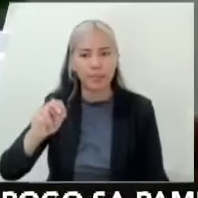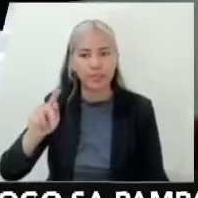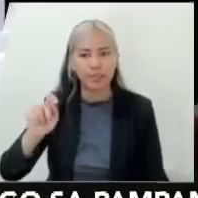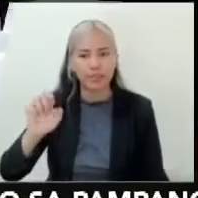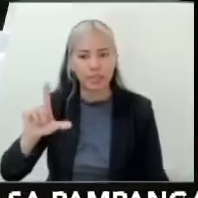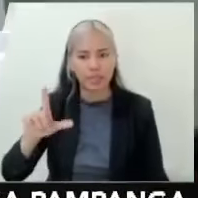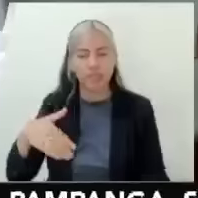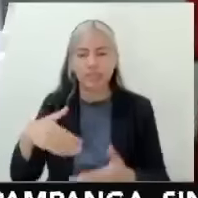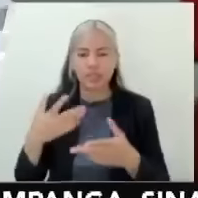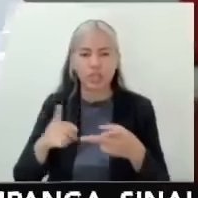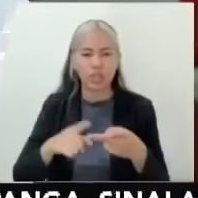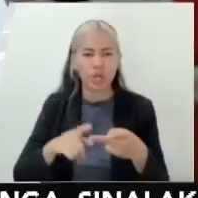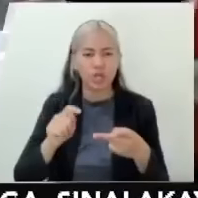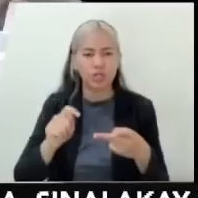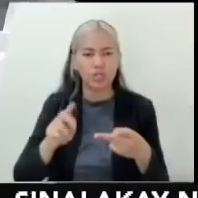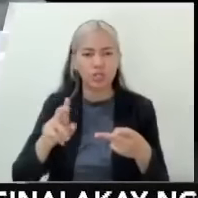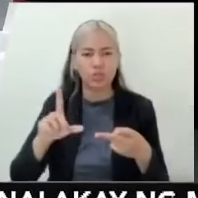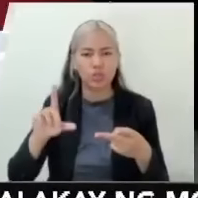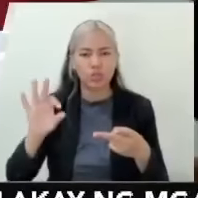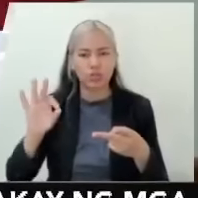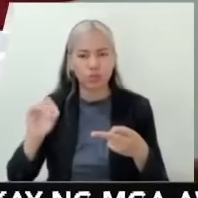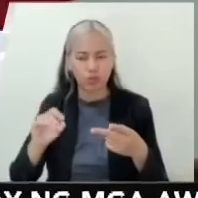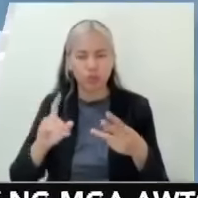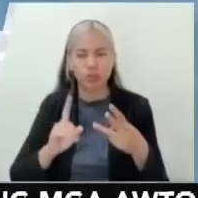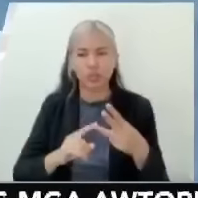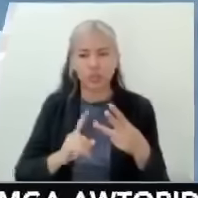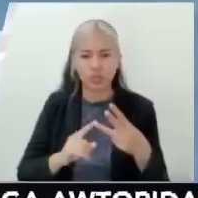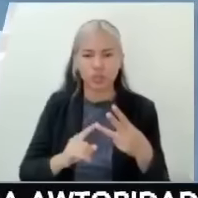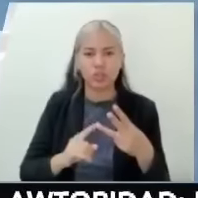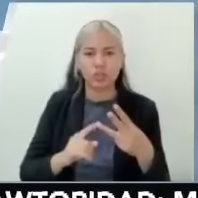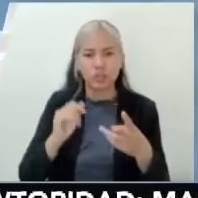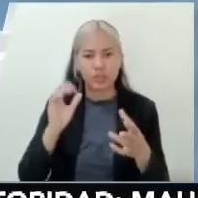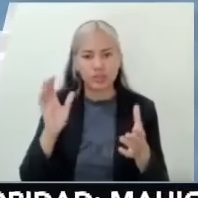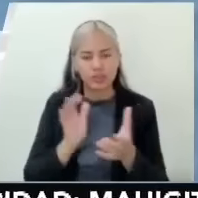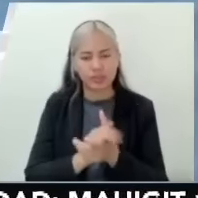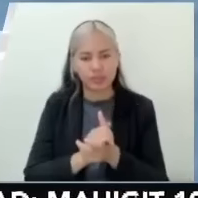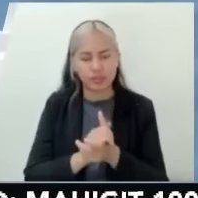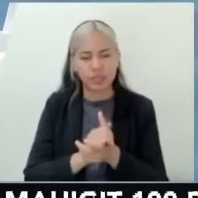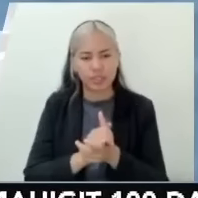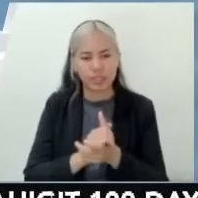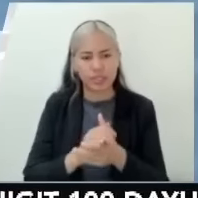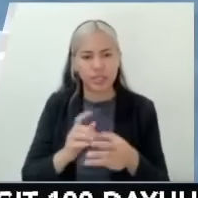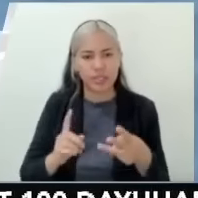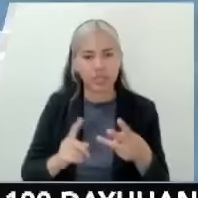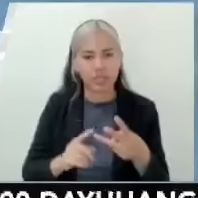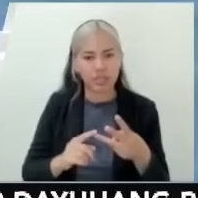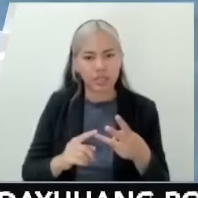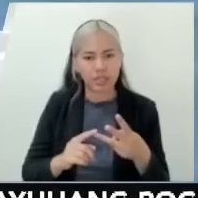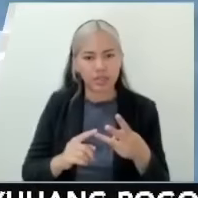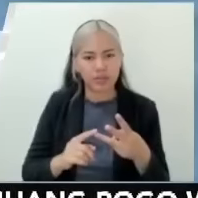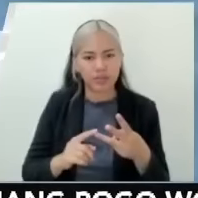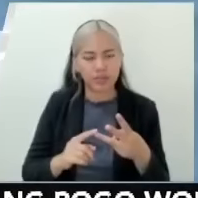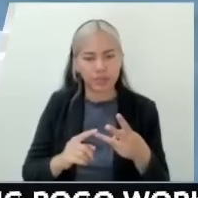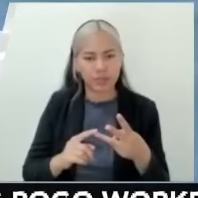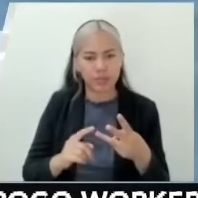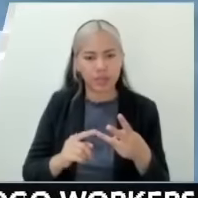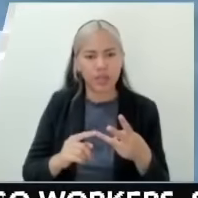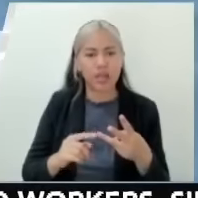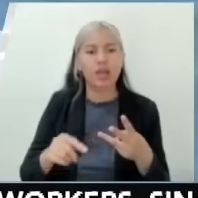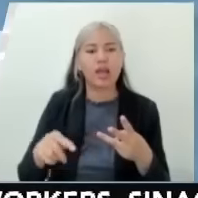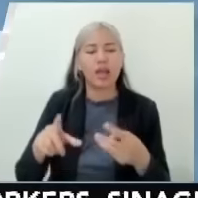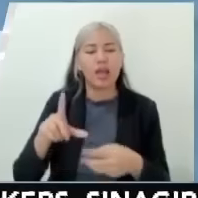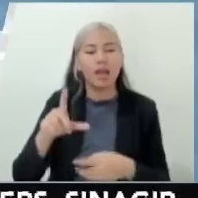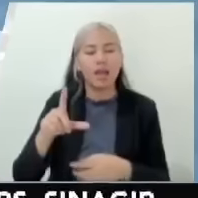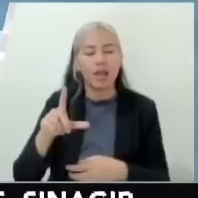Assistant Secretary Neil Yamanzares, asawa ni Senador Grace Paul Yamanzares, Treasurer Representative Lani Mercado Revilla na asawa ni Senador